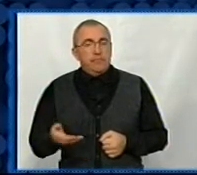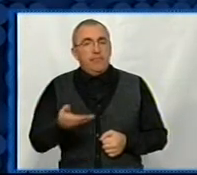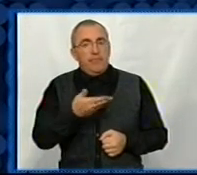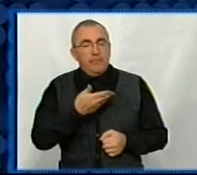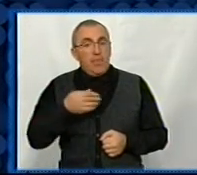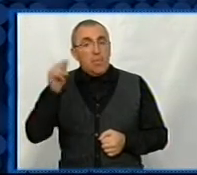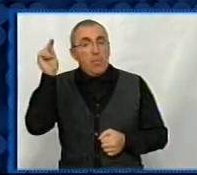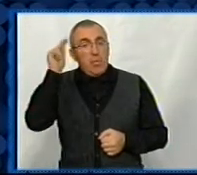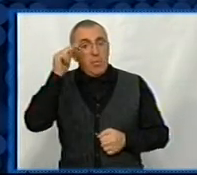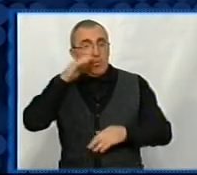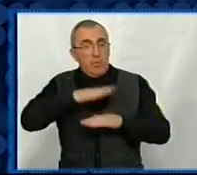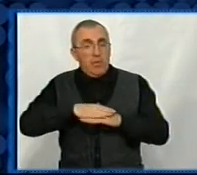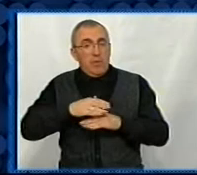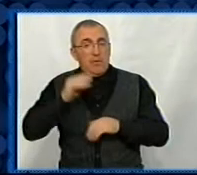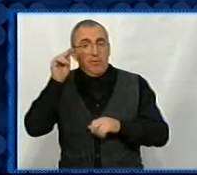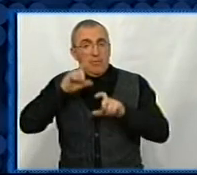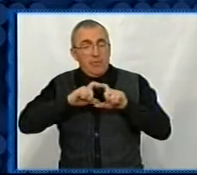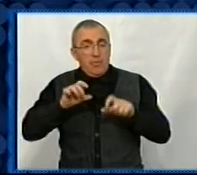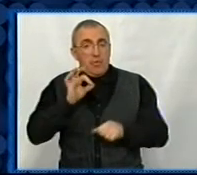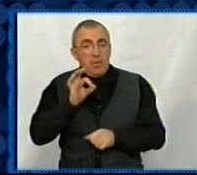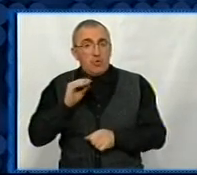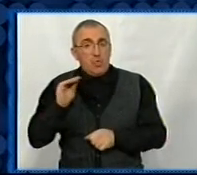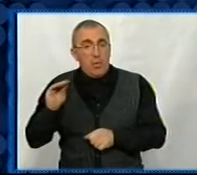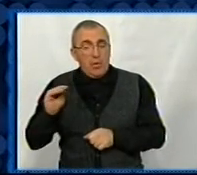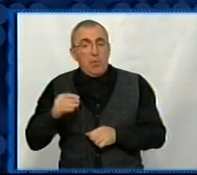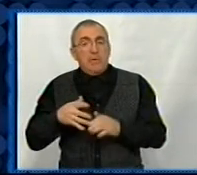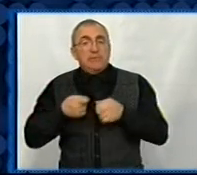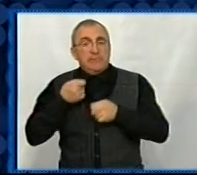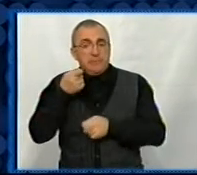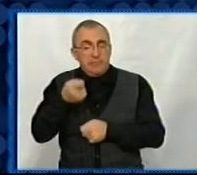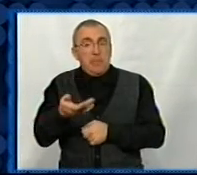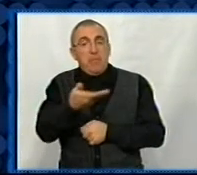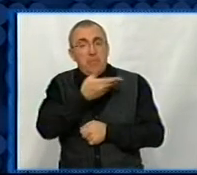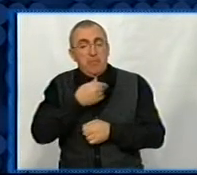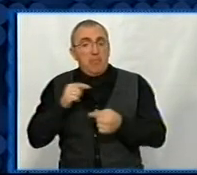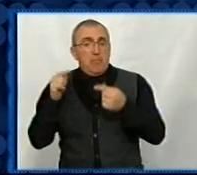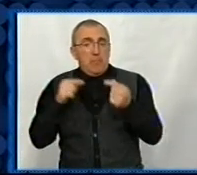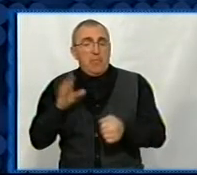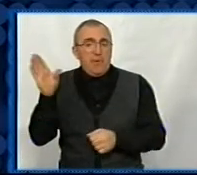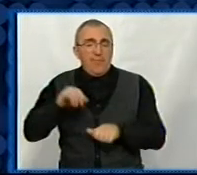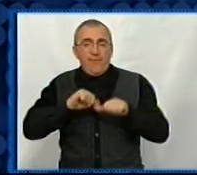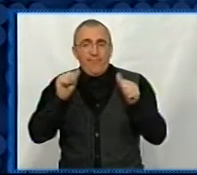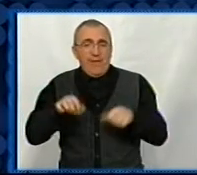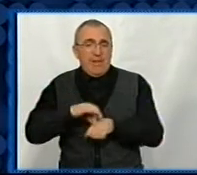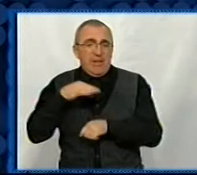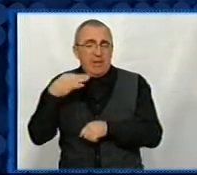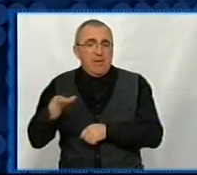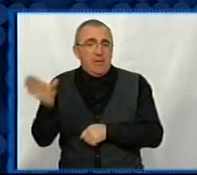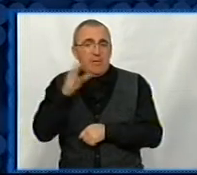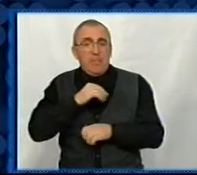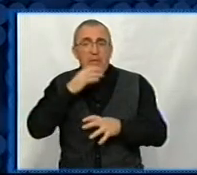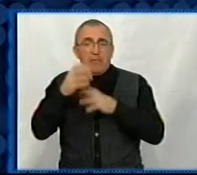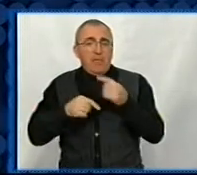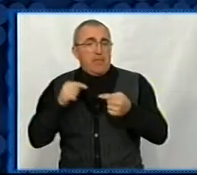Як учні гімназії імені Олени Журливої заявляємо, що ми проти всіх видів насильства. Ми за світ